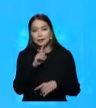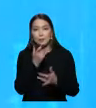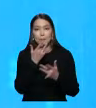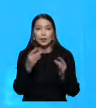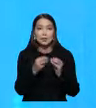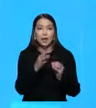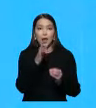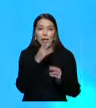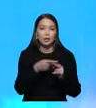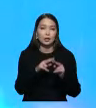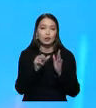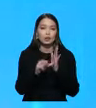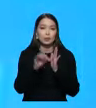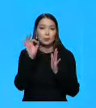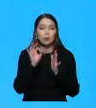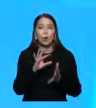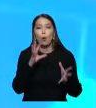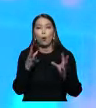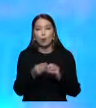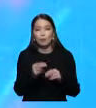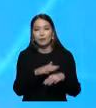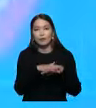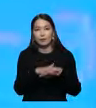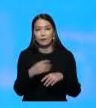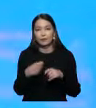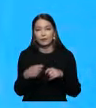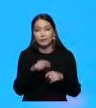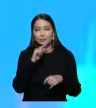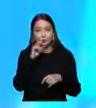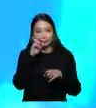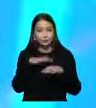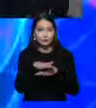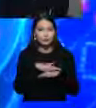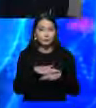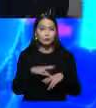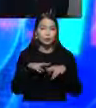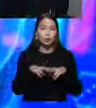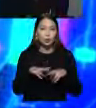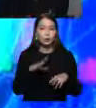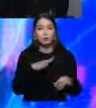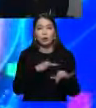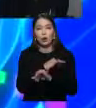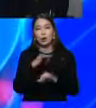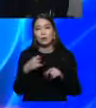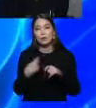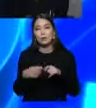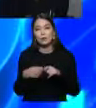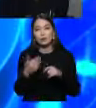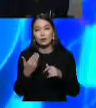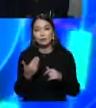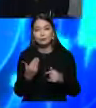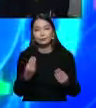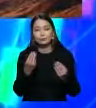лет. Это 60% от общего объема инвестиций в экономику страны. В столице обсудили